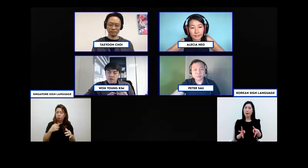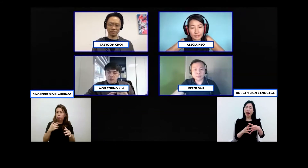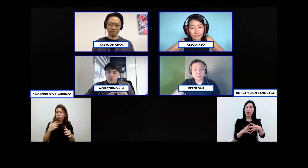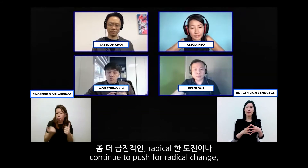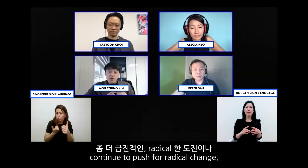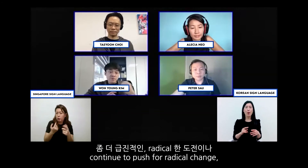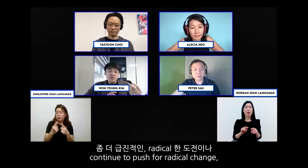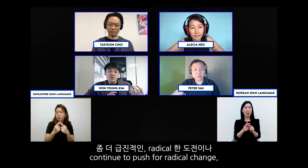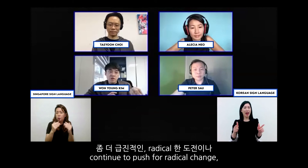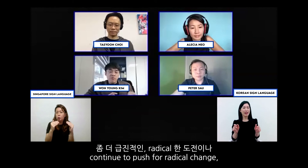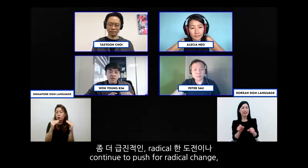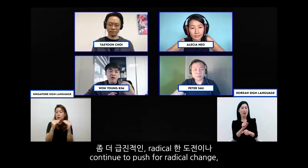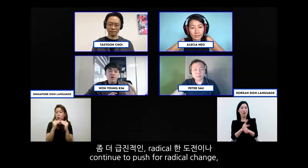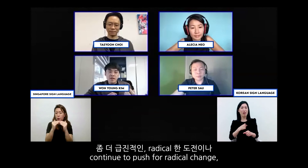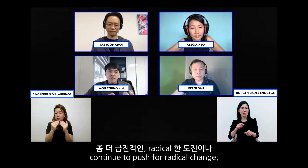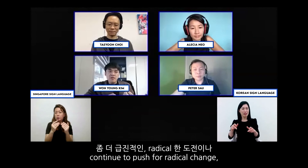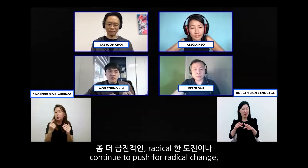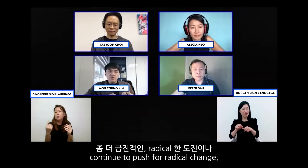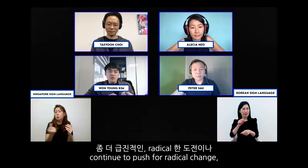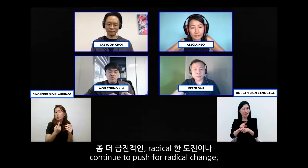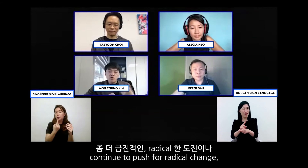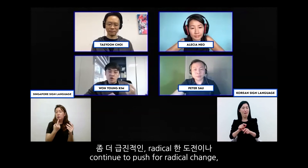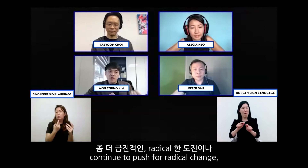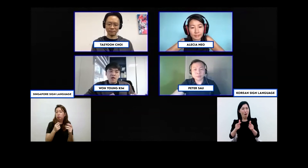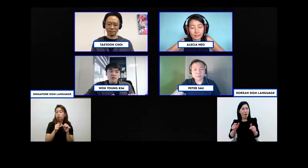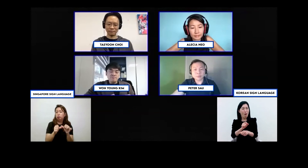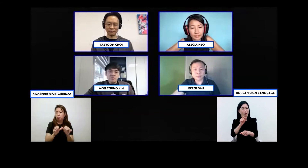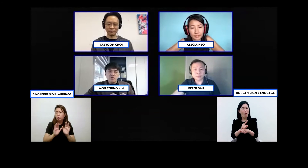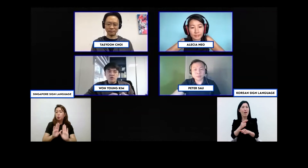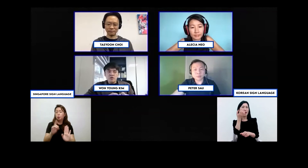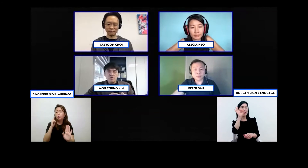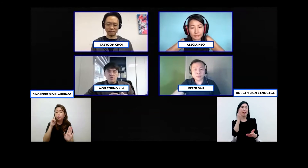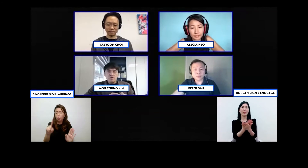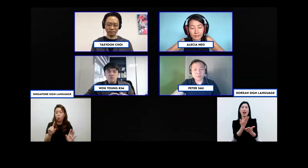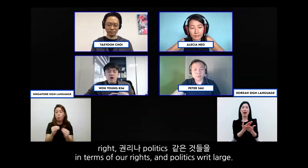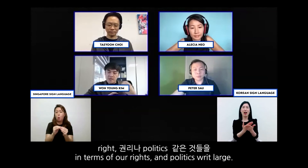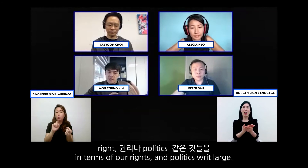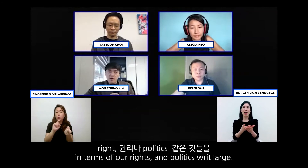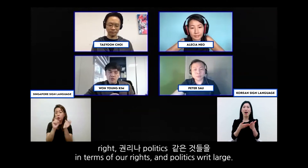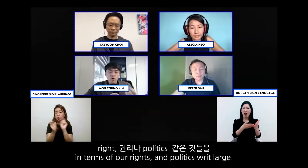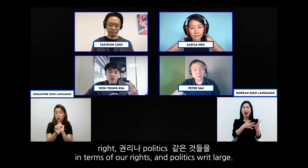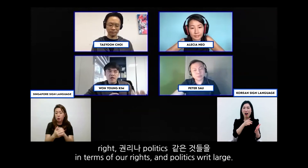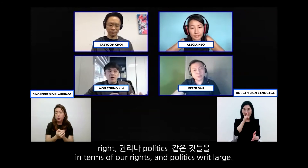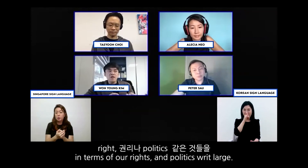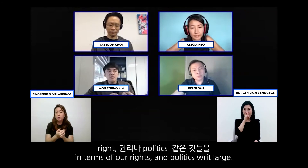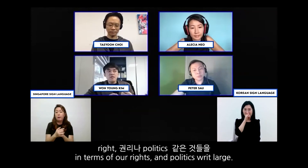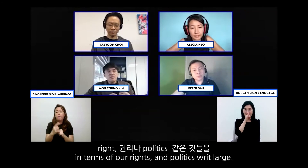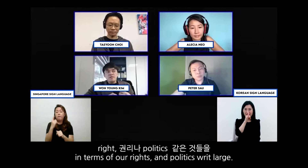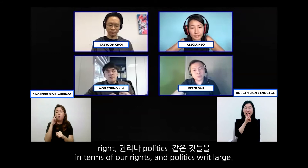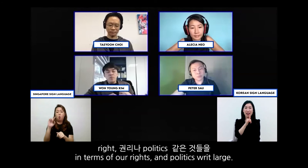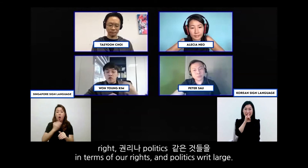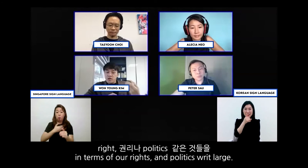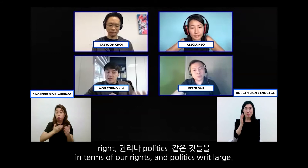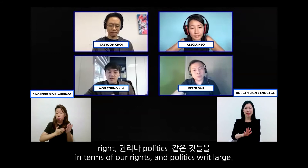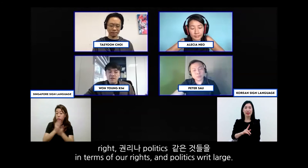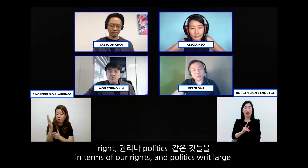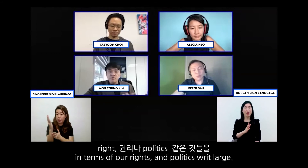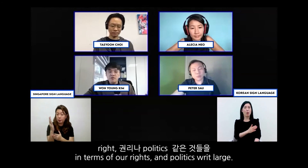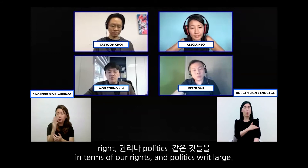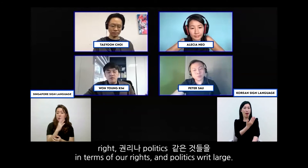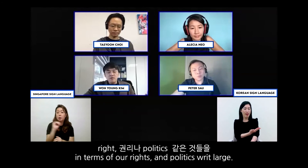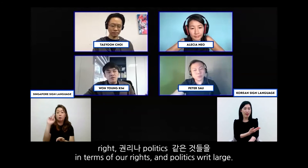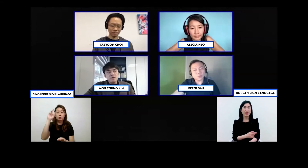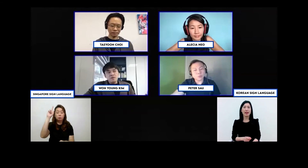한쪽에서는 좀 더 급진적인, 레디컬한 도전이나 라이트, 권리나 politics